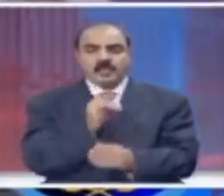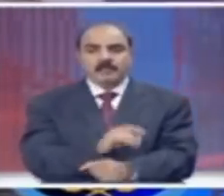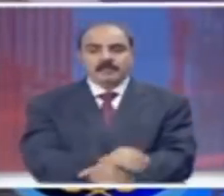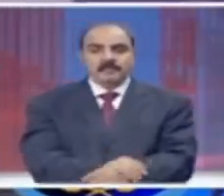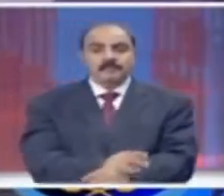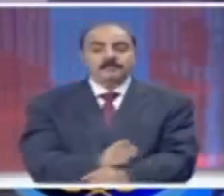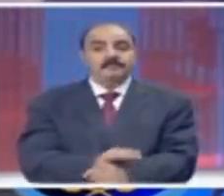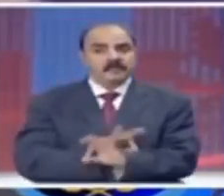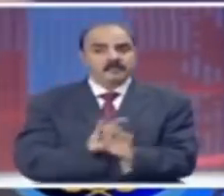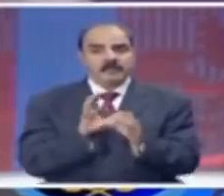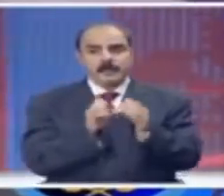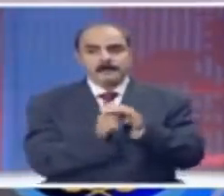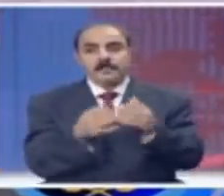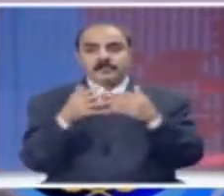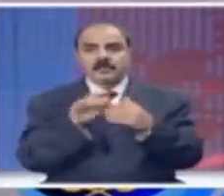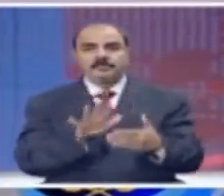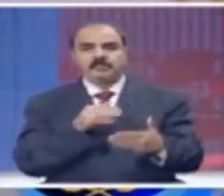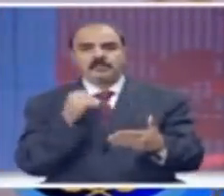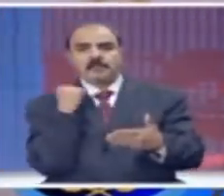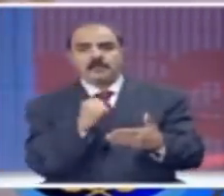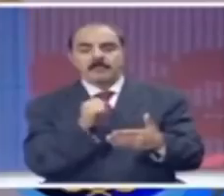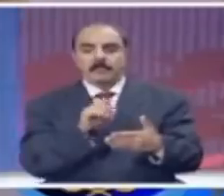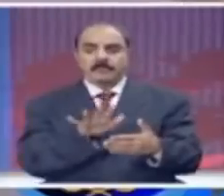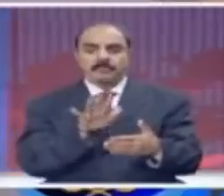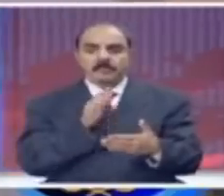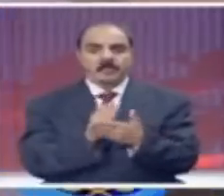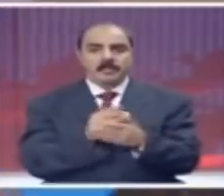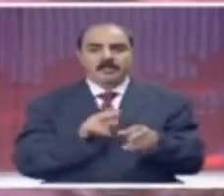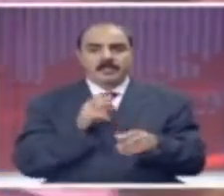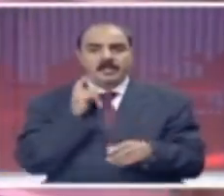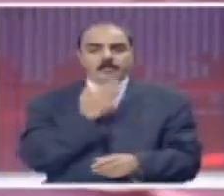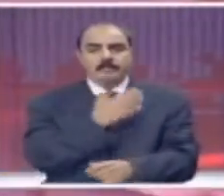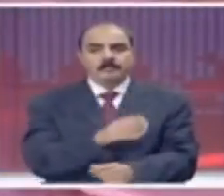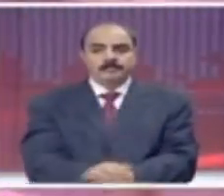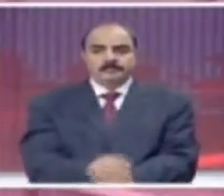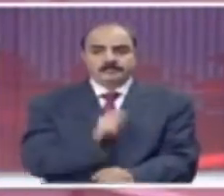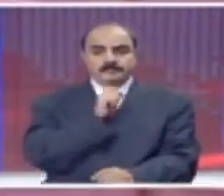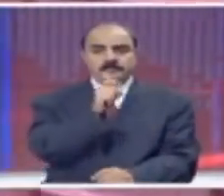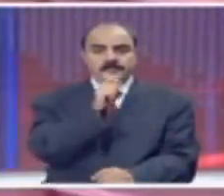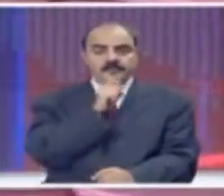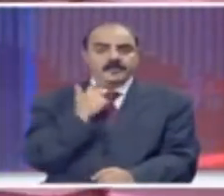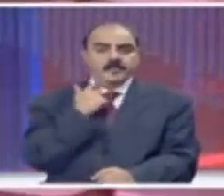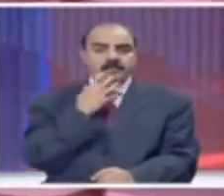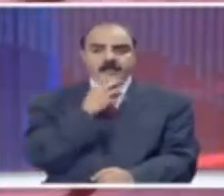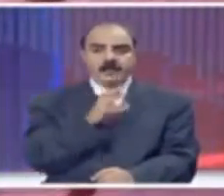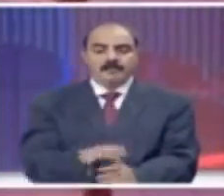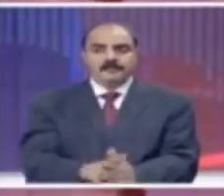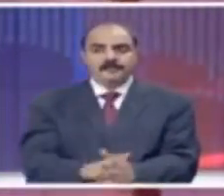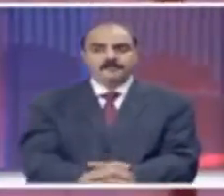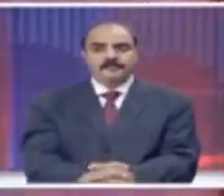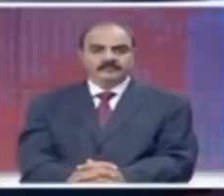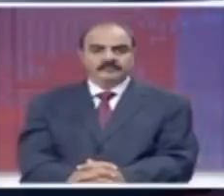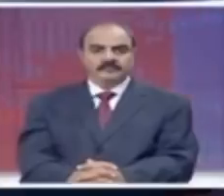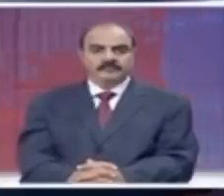المصدر ومنسوب إنتاجها لشركات وهمية بنطاق القليوبية. عبد الله بركات، التلفزيون